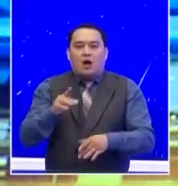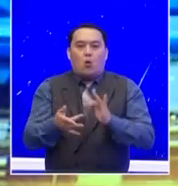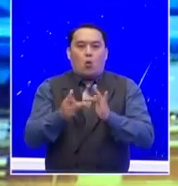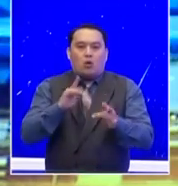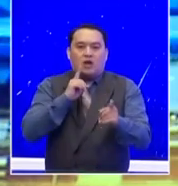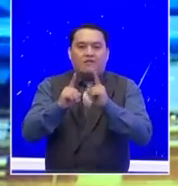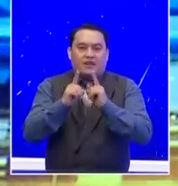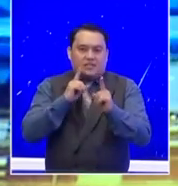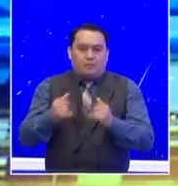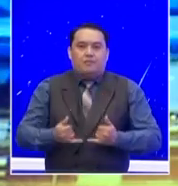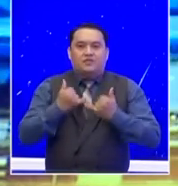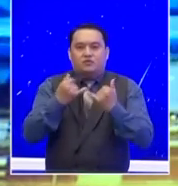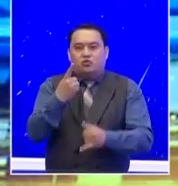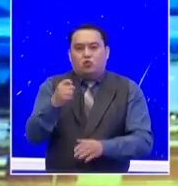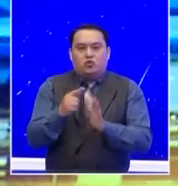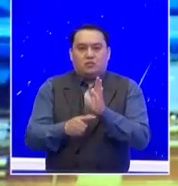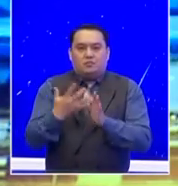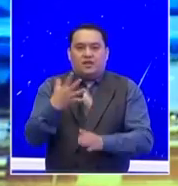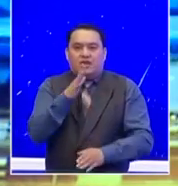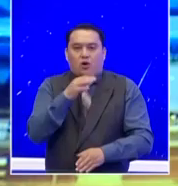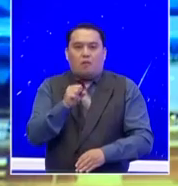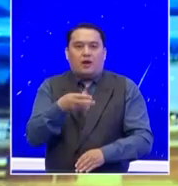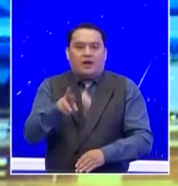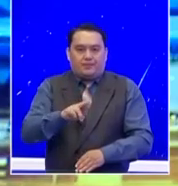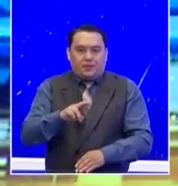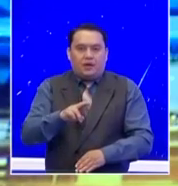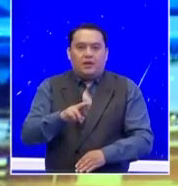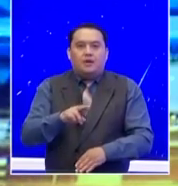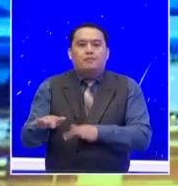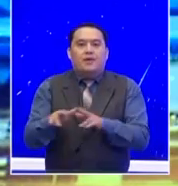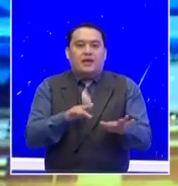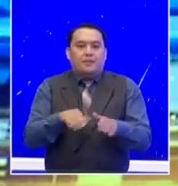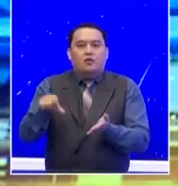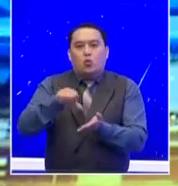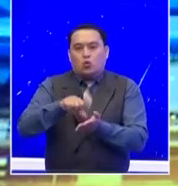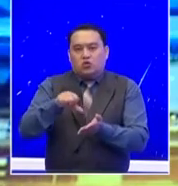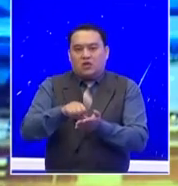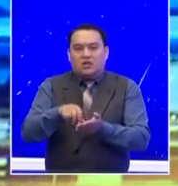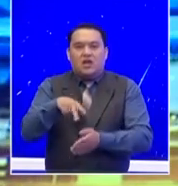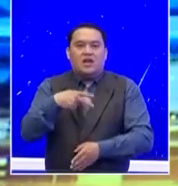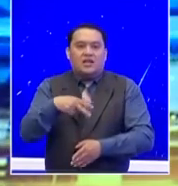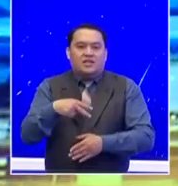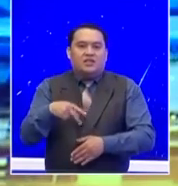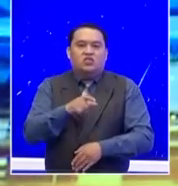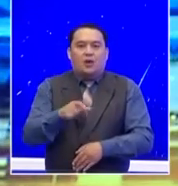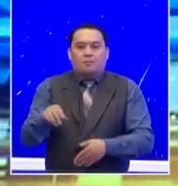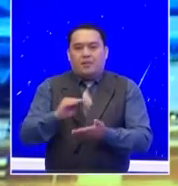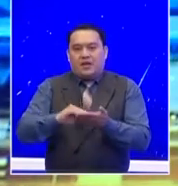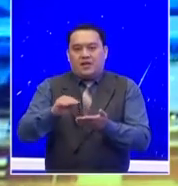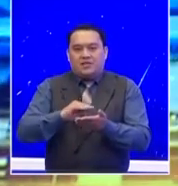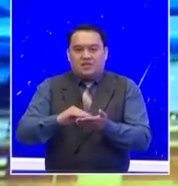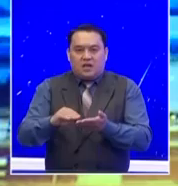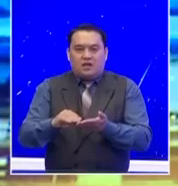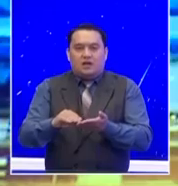республиканская онлайн-конференция, посвященная 175-летию Абая. В мероприятии приняли участие литературные деятели, писатели и